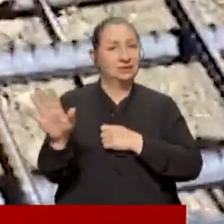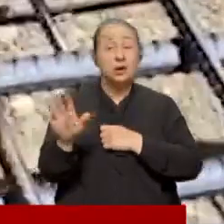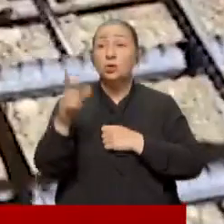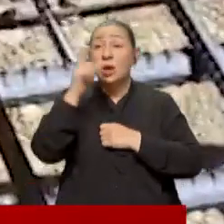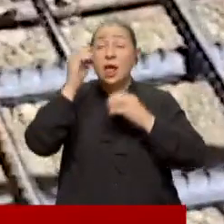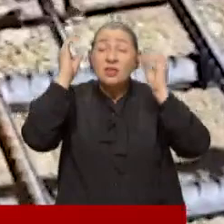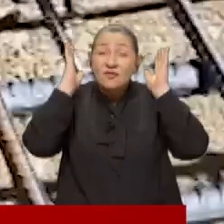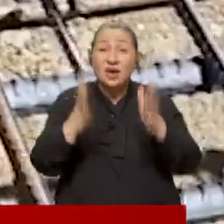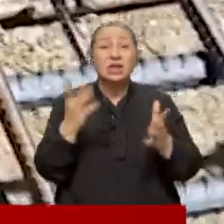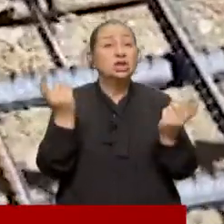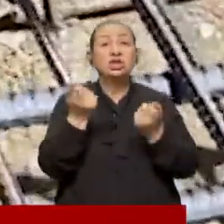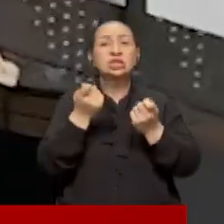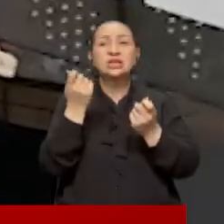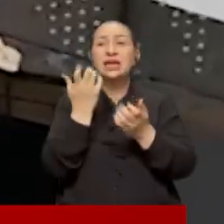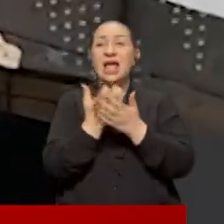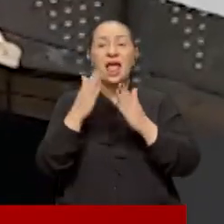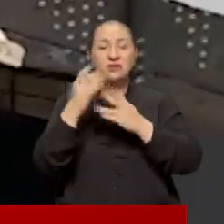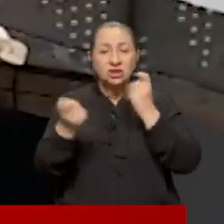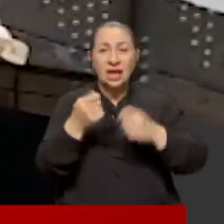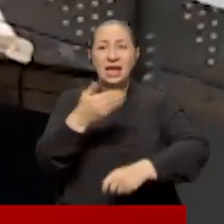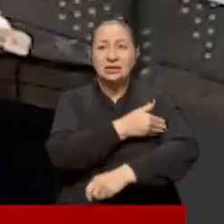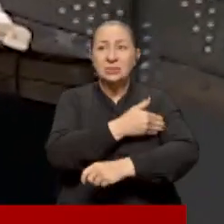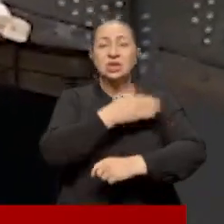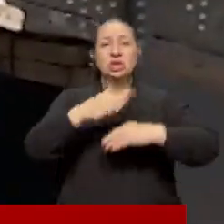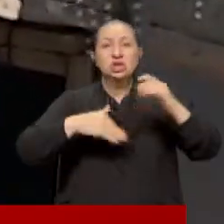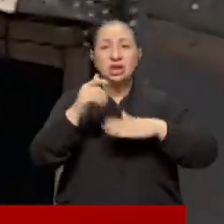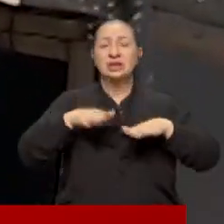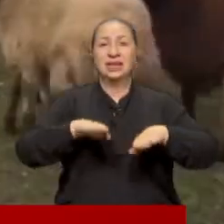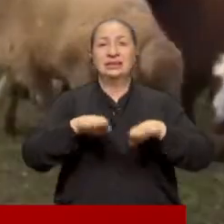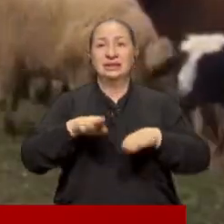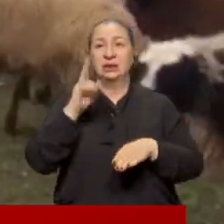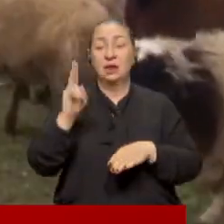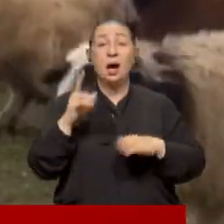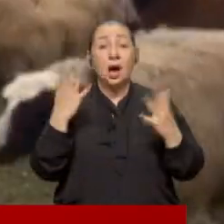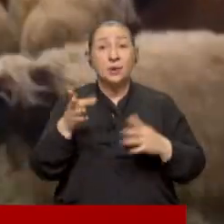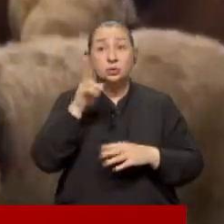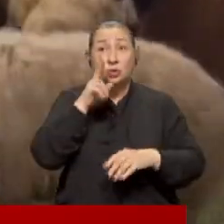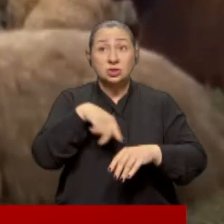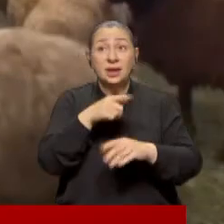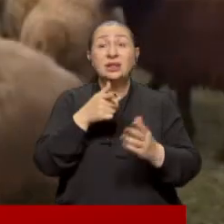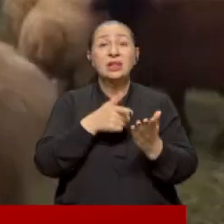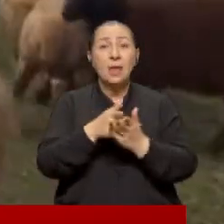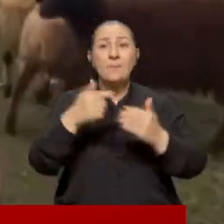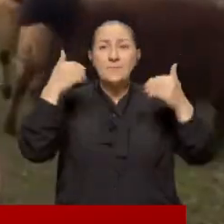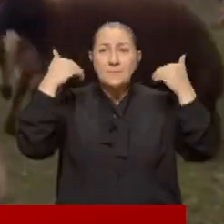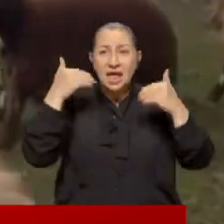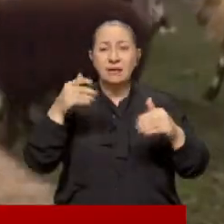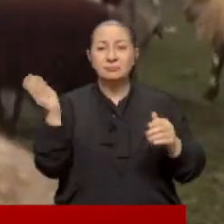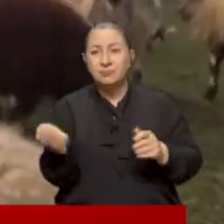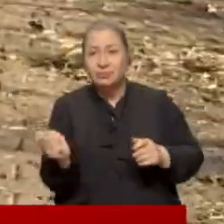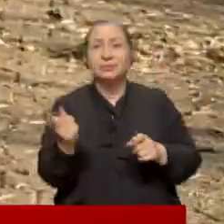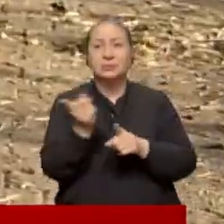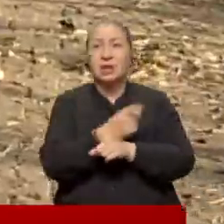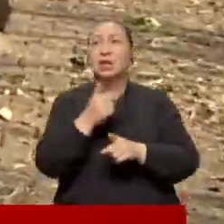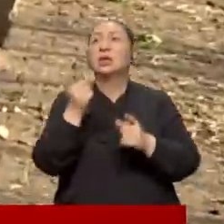en yoğun kayıt dışı istihdam ev işleri, hizmet, inşaat ve tekstil sektöründe. Ancak son dönemde tarım ve hayvancılık alanında da kayıt